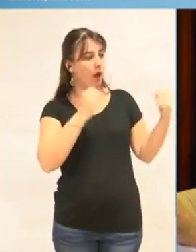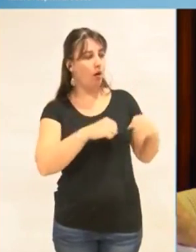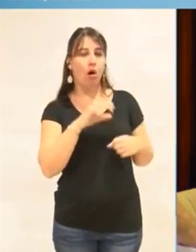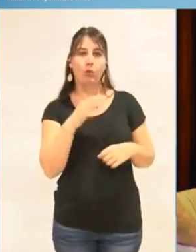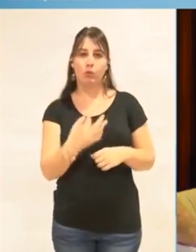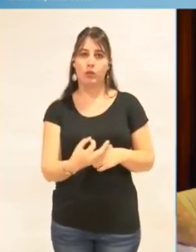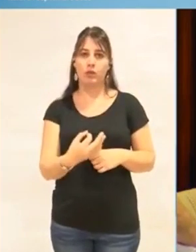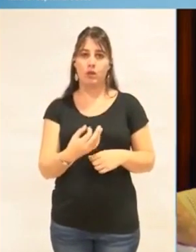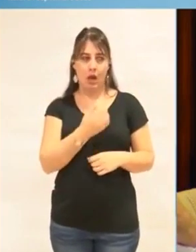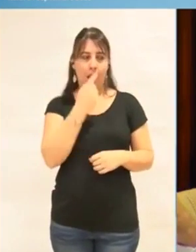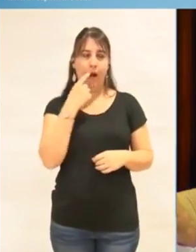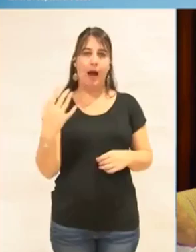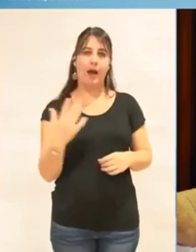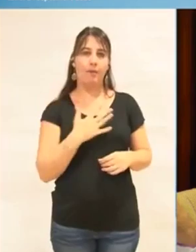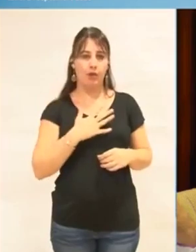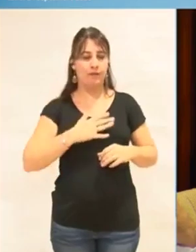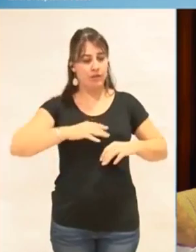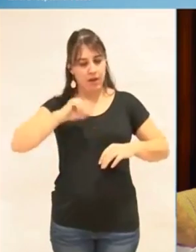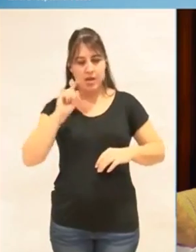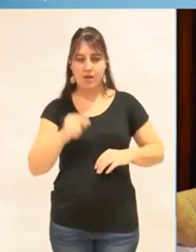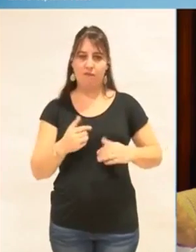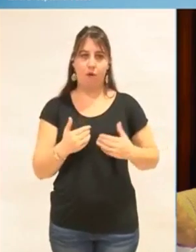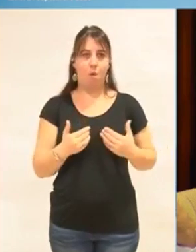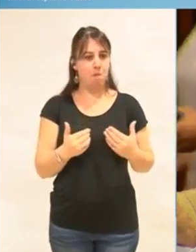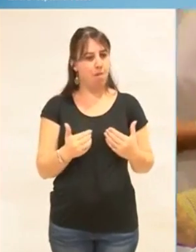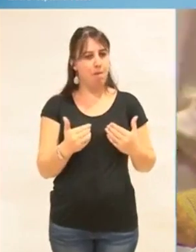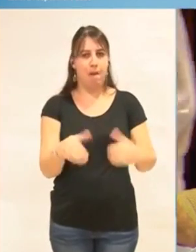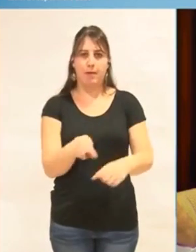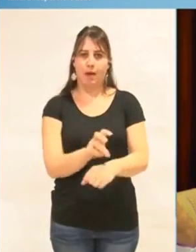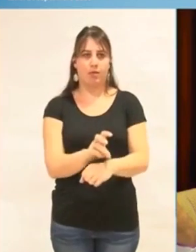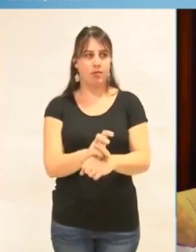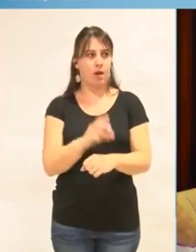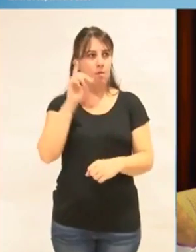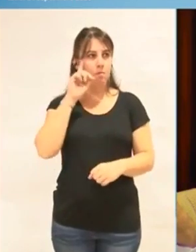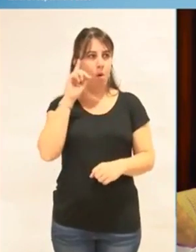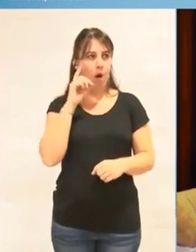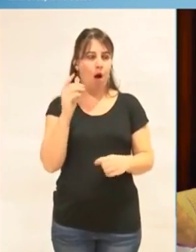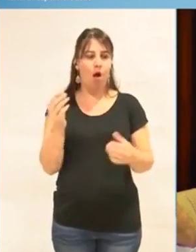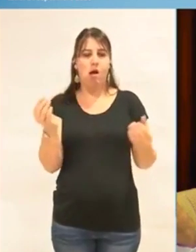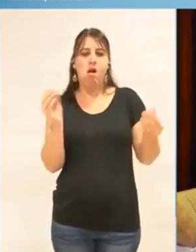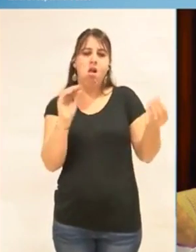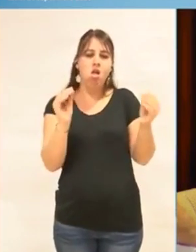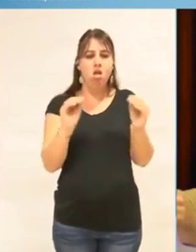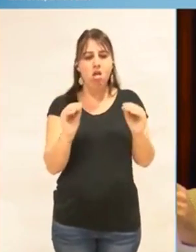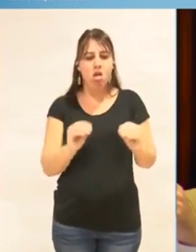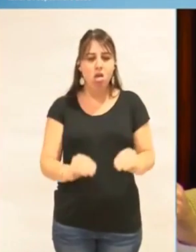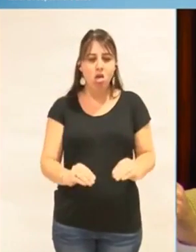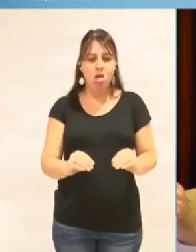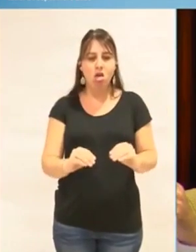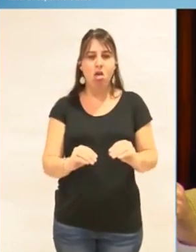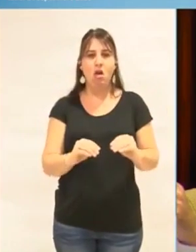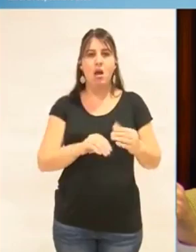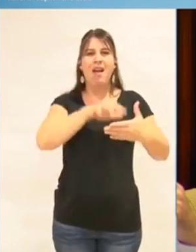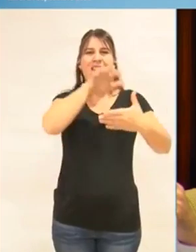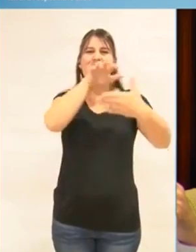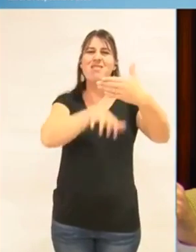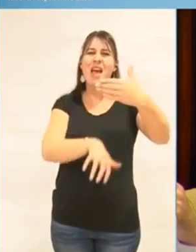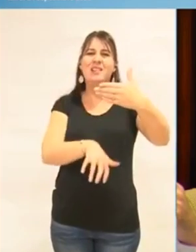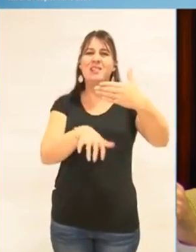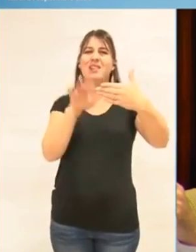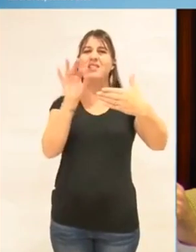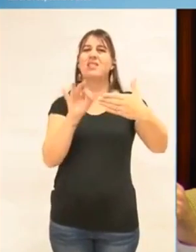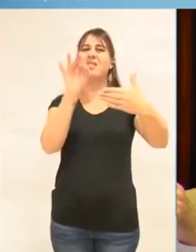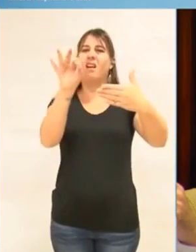en rester à cette discussion-là, si vous êtes d'accord, parce que si on commence à vouloir modifier le maigre, on va y passer la